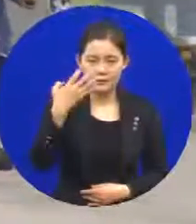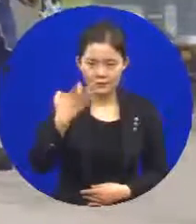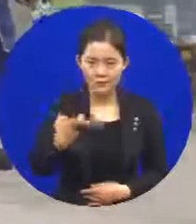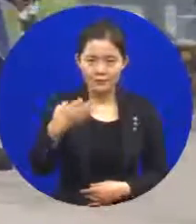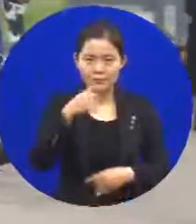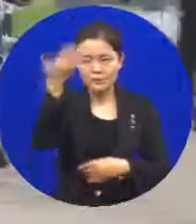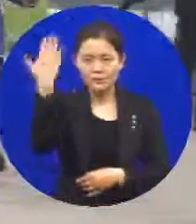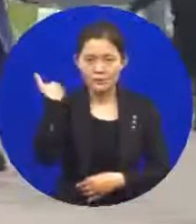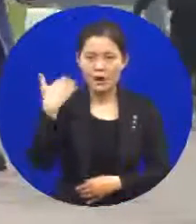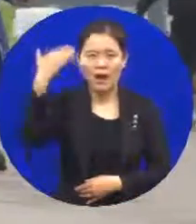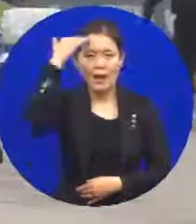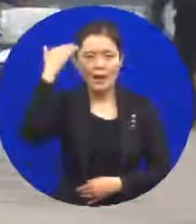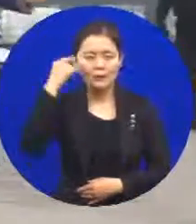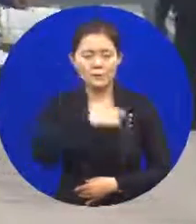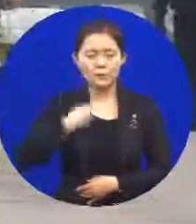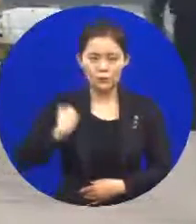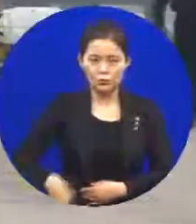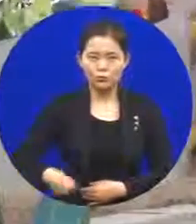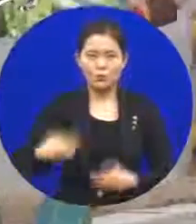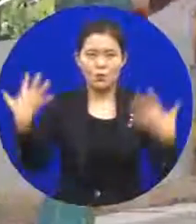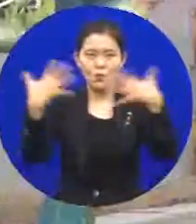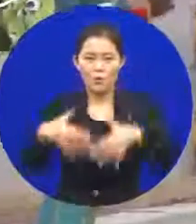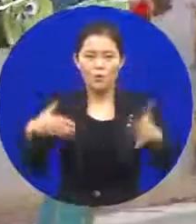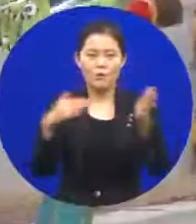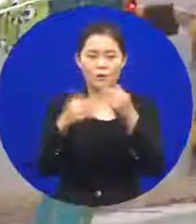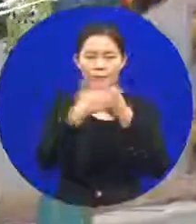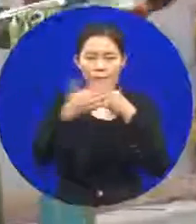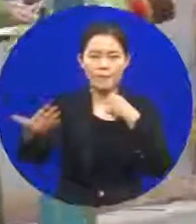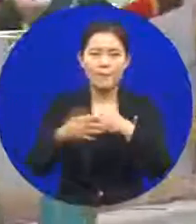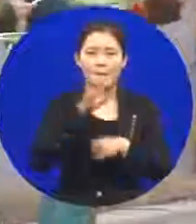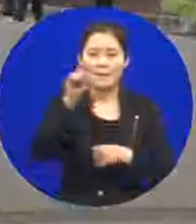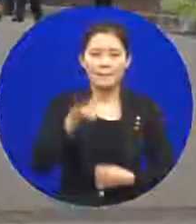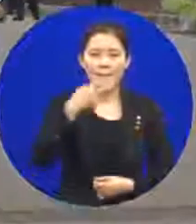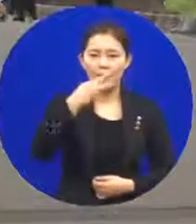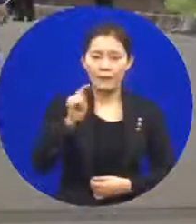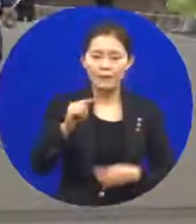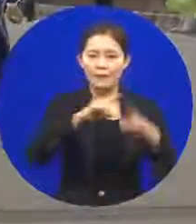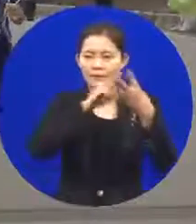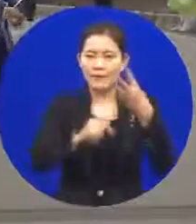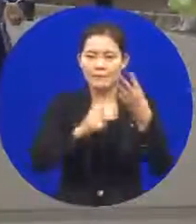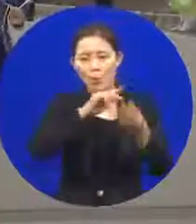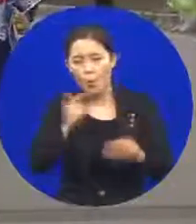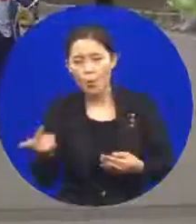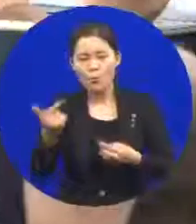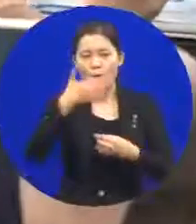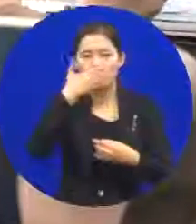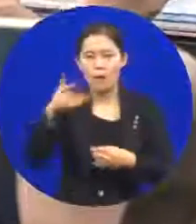2014년 한중정상회담 합의에 따라 한중공동연구를 위한 판다 두 마리가 3일 오후 인천공항에